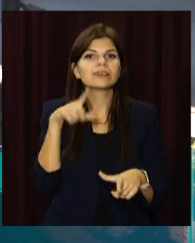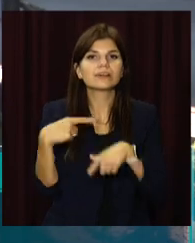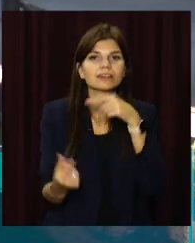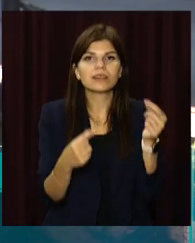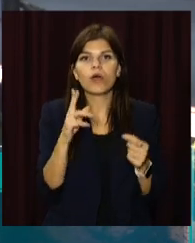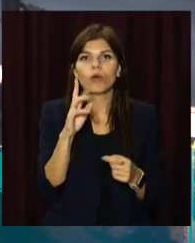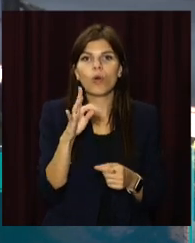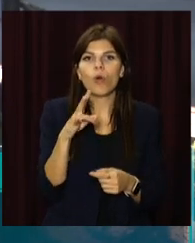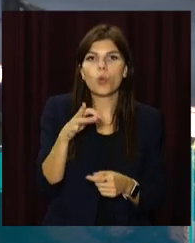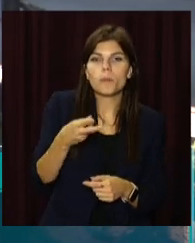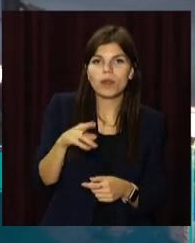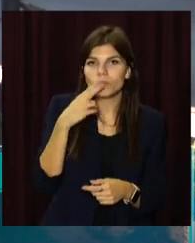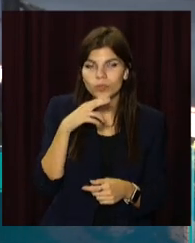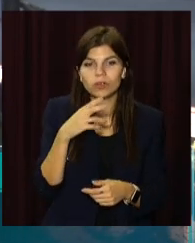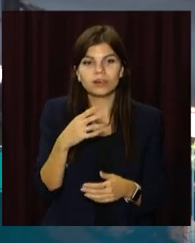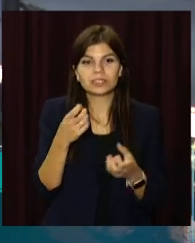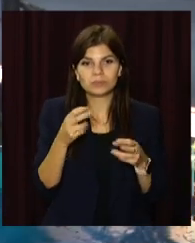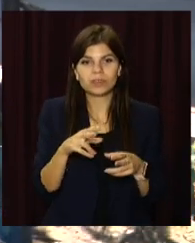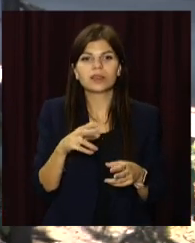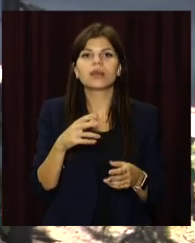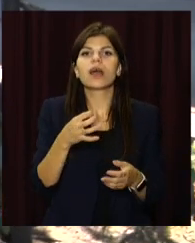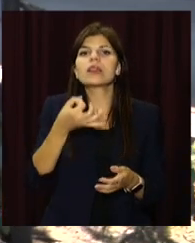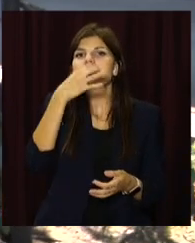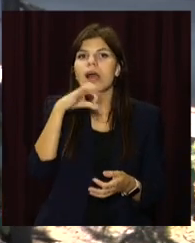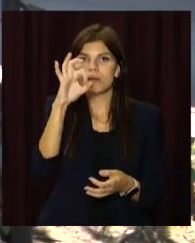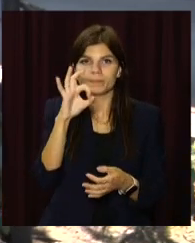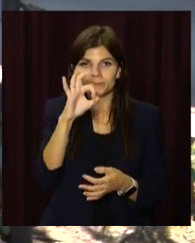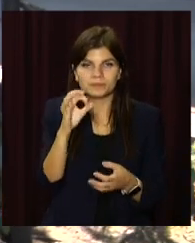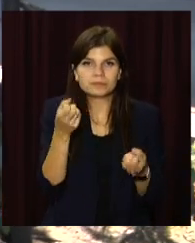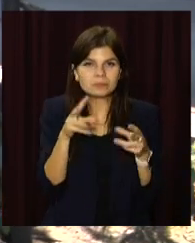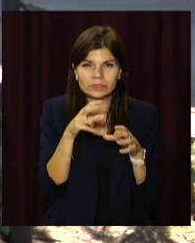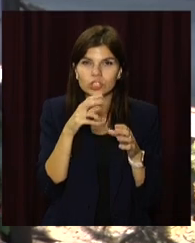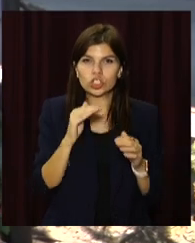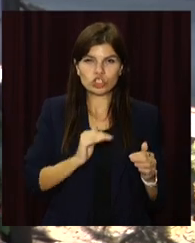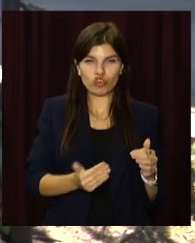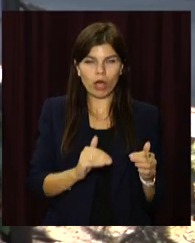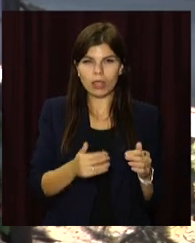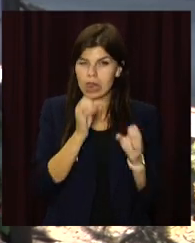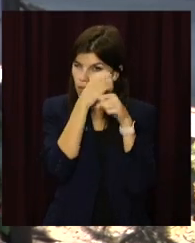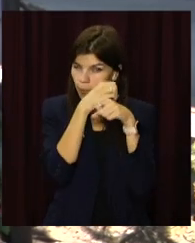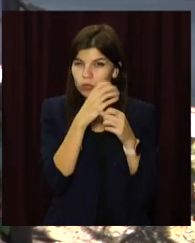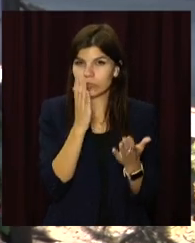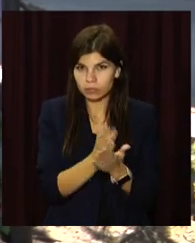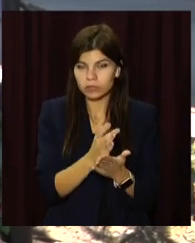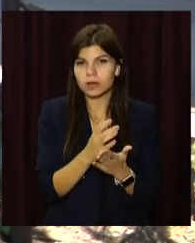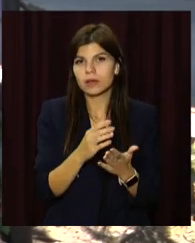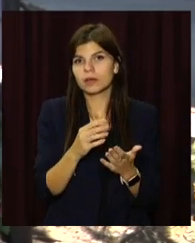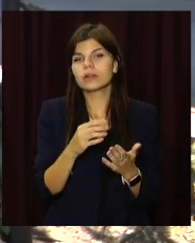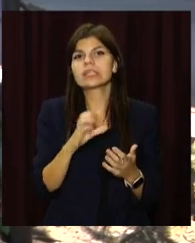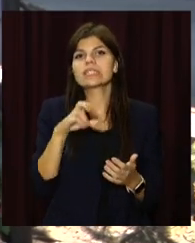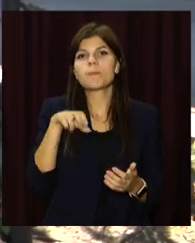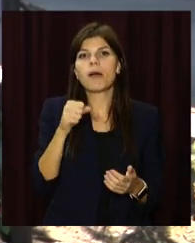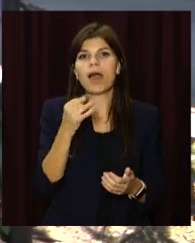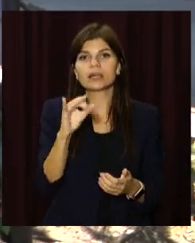сьогодні курять. Це сьогодні амфетаміни, які роблять частні лабораторії підпольні. Це сьогодні спайси, це